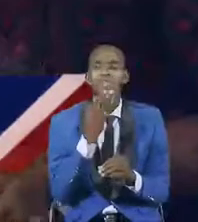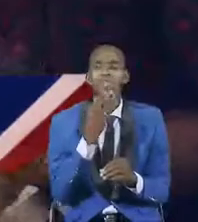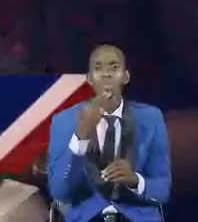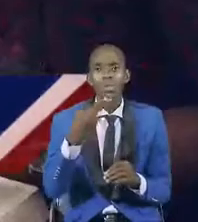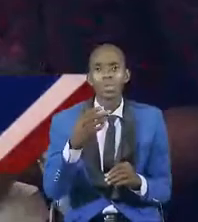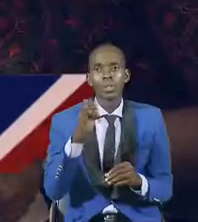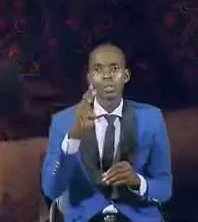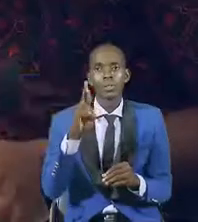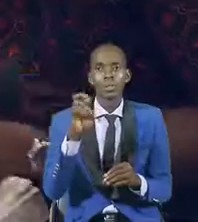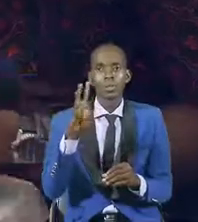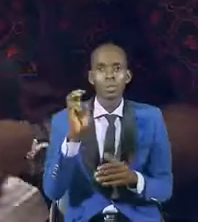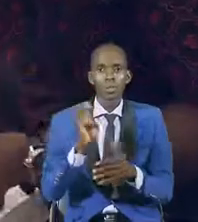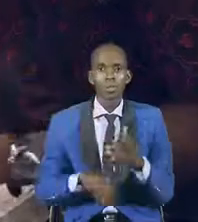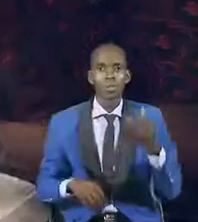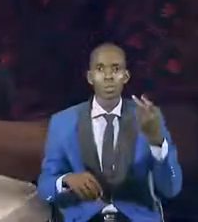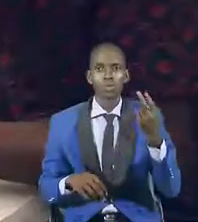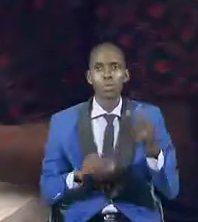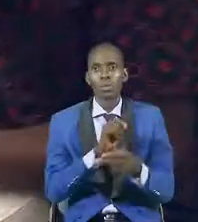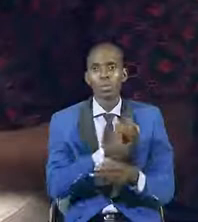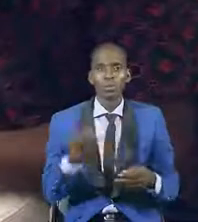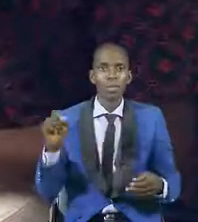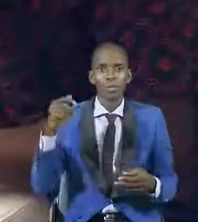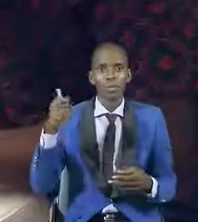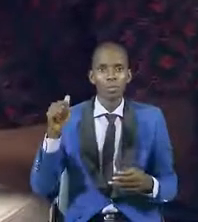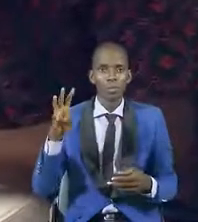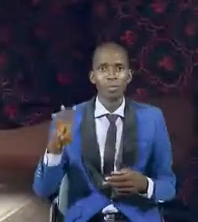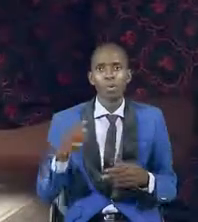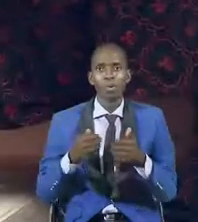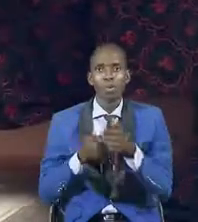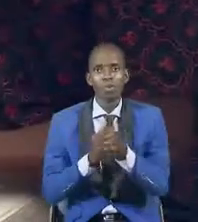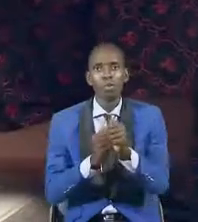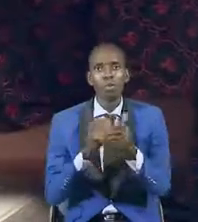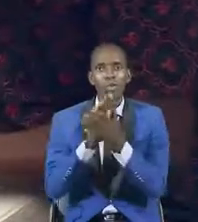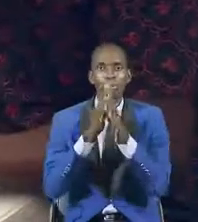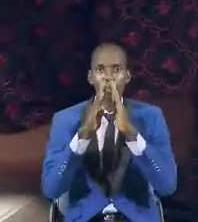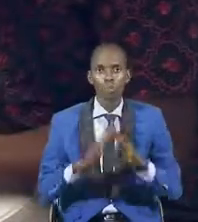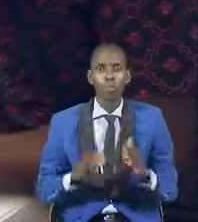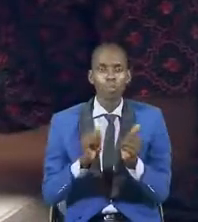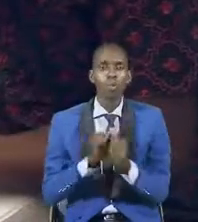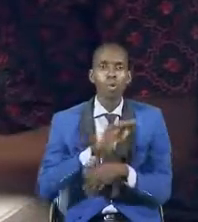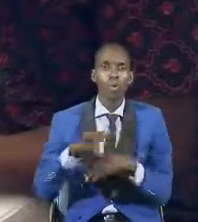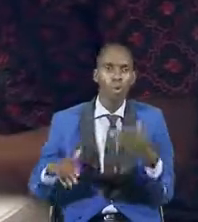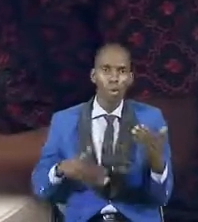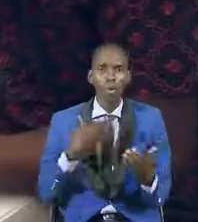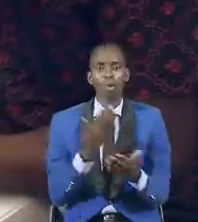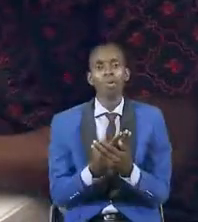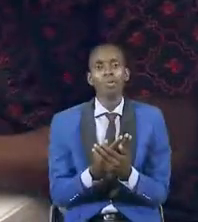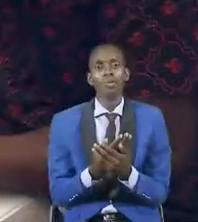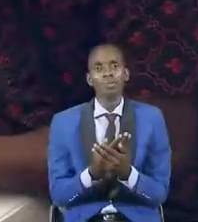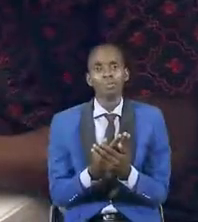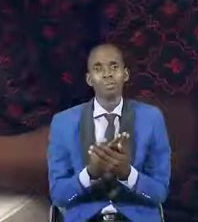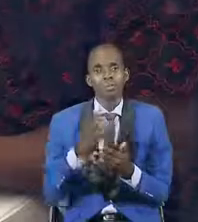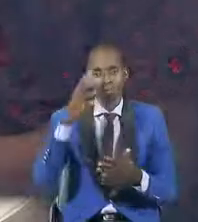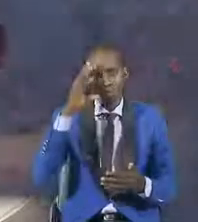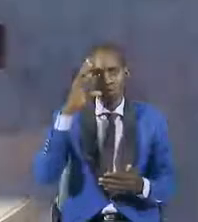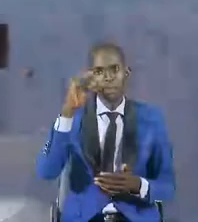même les élus. On va aux Hébreux, Hébreux 12, 14, rechercher la paix avec tous. Est-ce que vous avez vu des gens